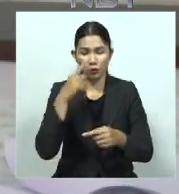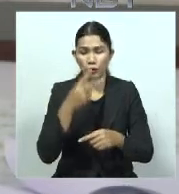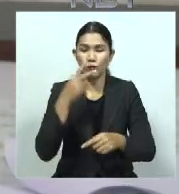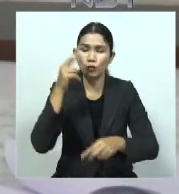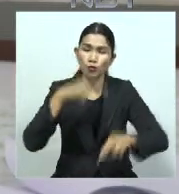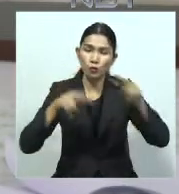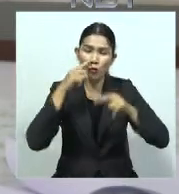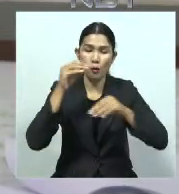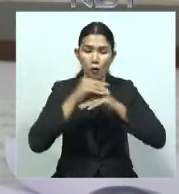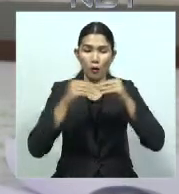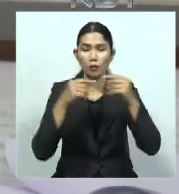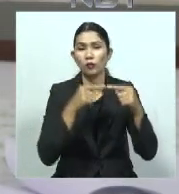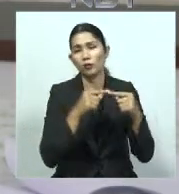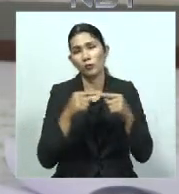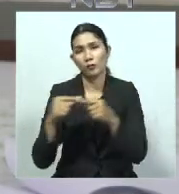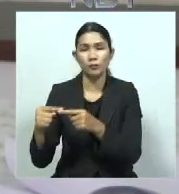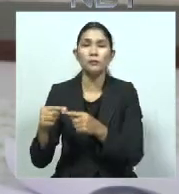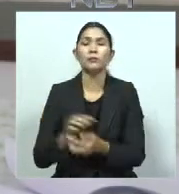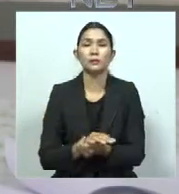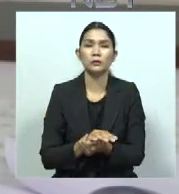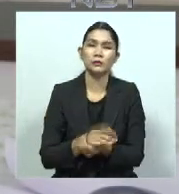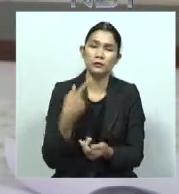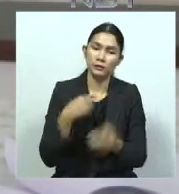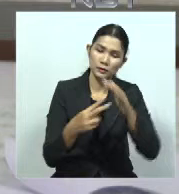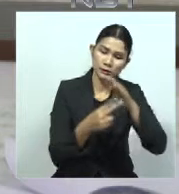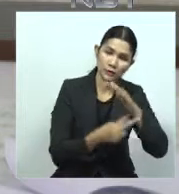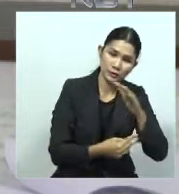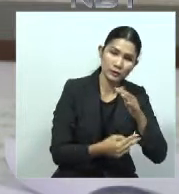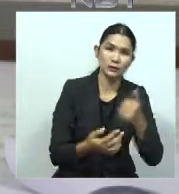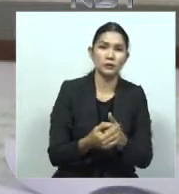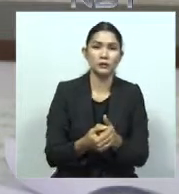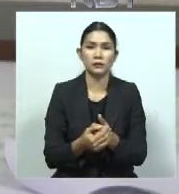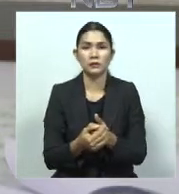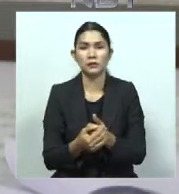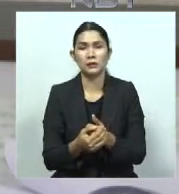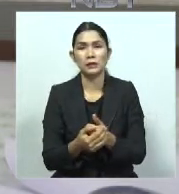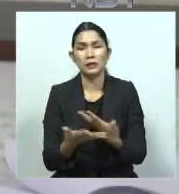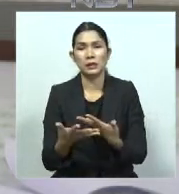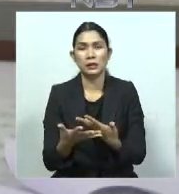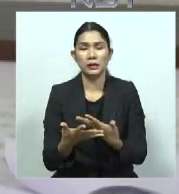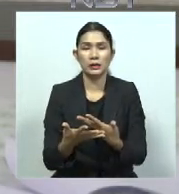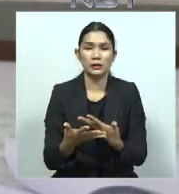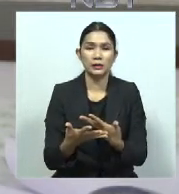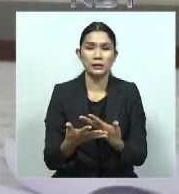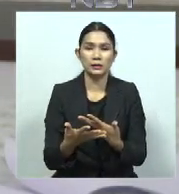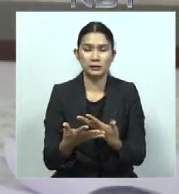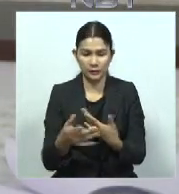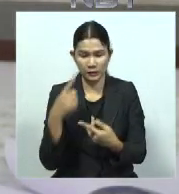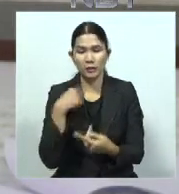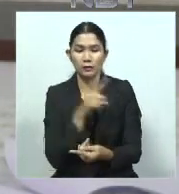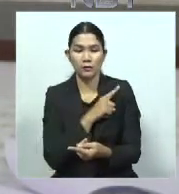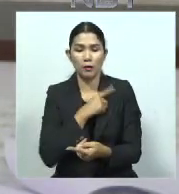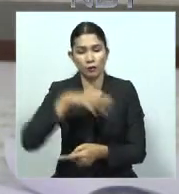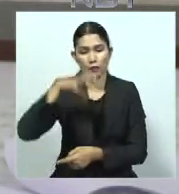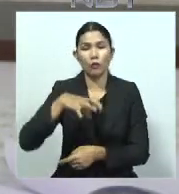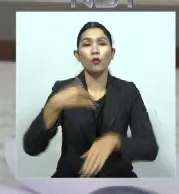านต่อในสิ่งที่ป๋าเคยได้เริ่มในส่วนต่างๆไม่ว่าจะเป็นเรื่องสะพานตินสุรานนท์ที่เรามีเรื่องของอำนาจหน้าที่ของกรมทางหลวงที่